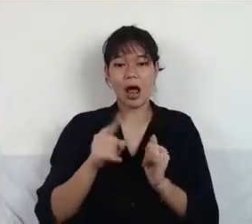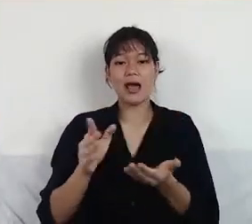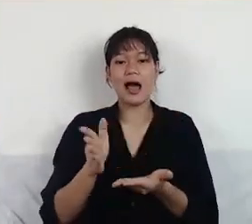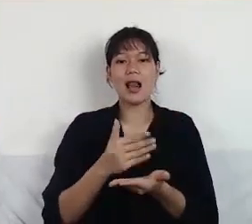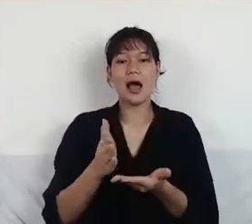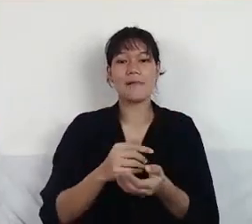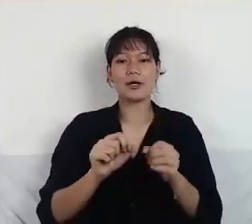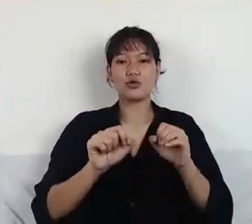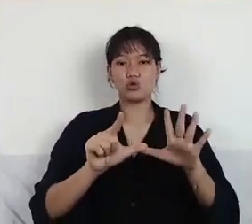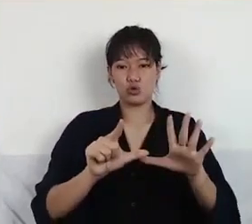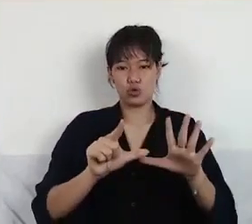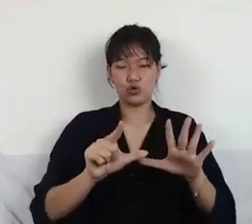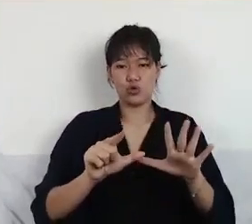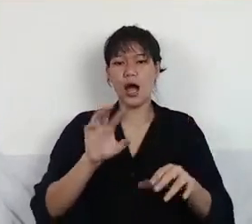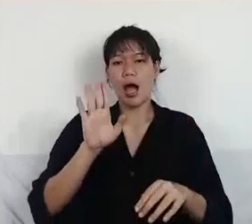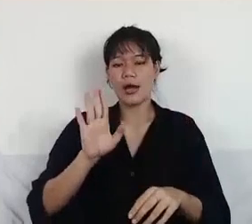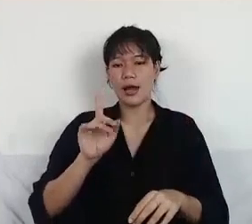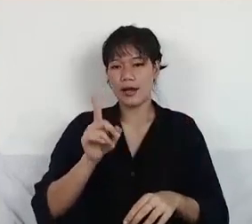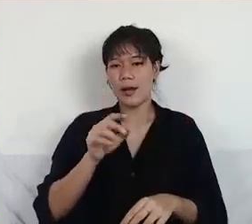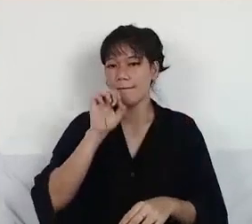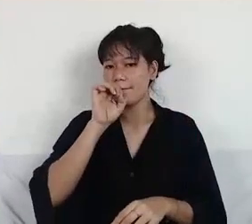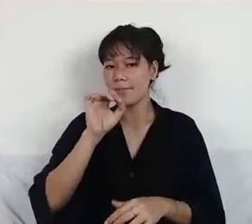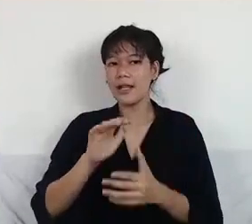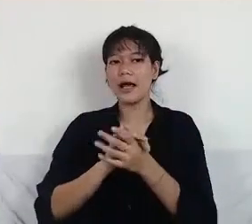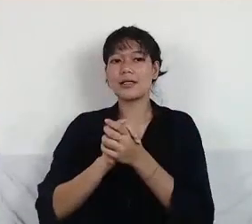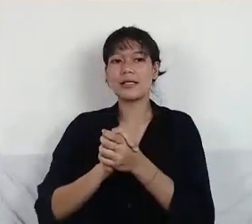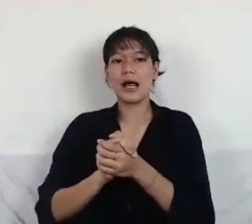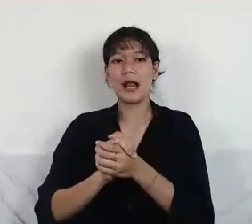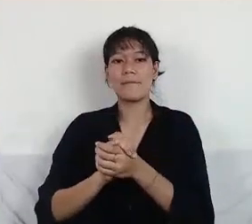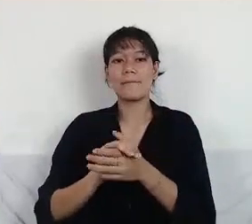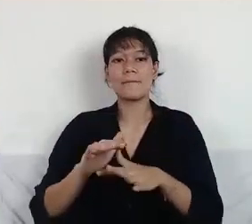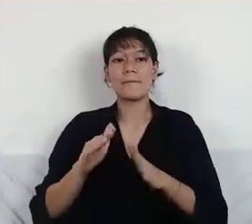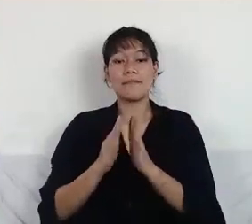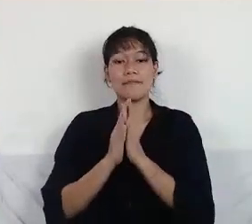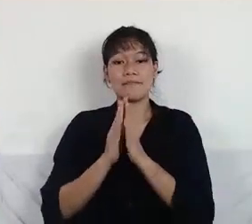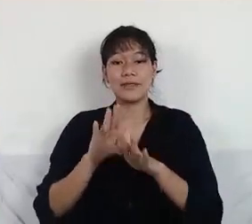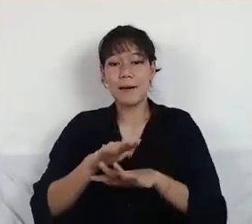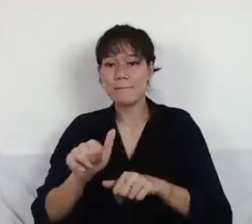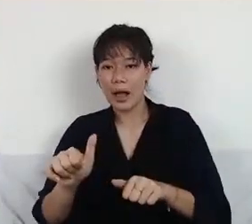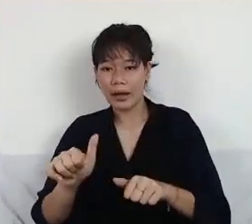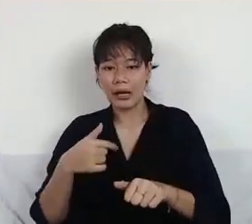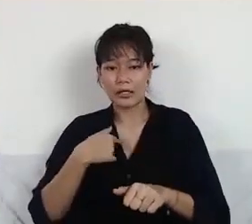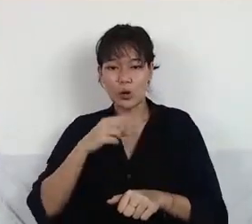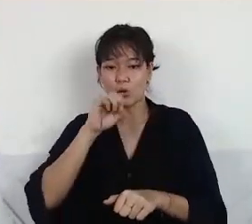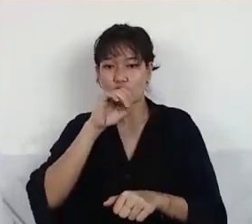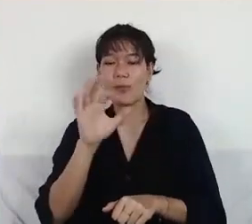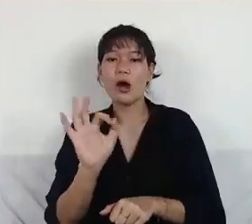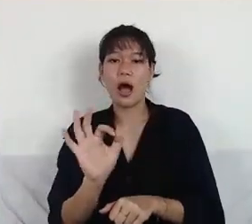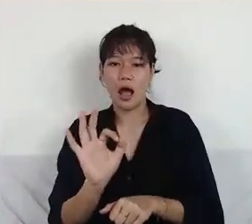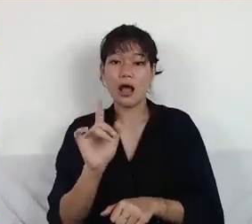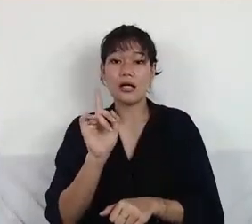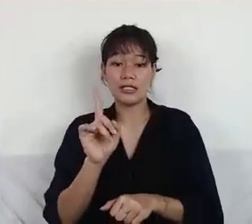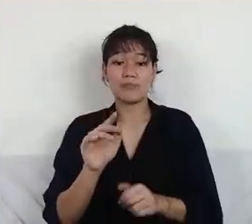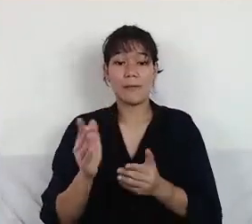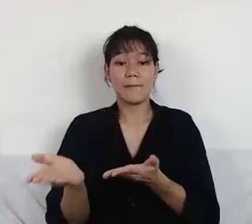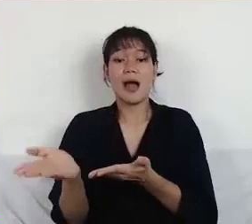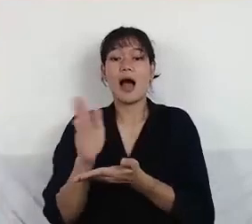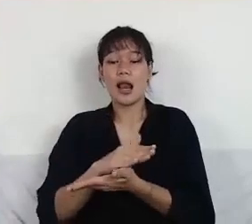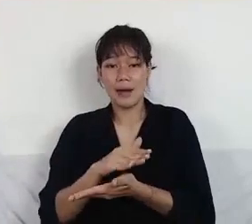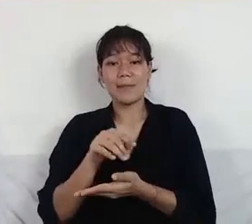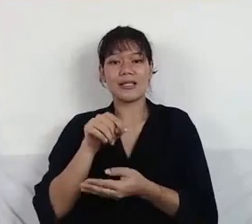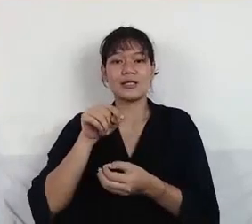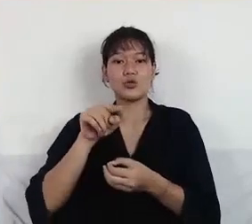ada ucapan salam damai, itu tidak perlu kita ucapkan, karena nanti di halaman 17 sudah